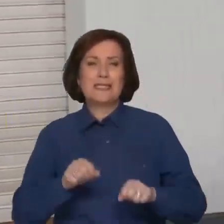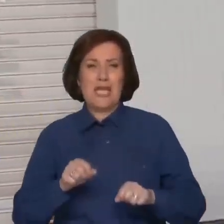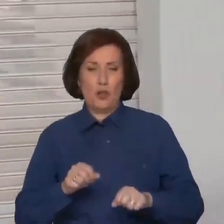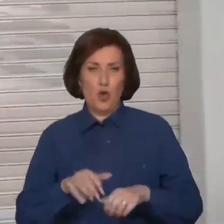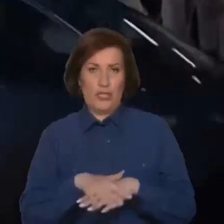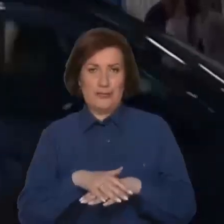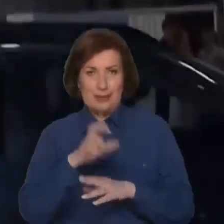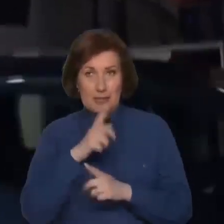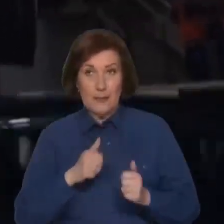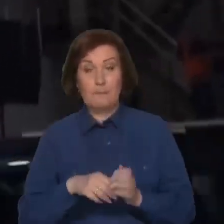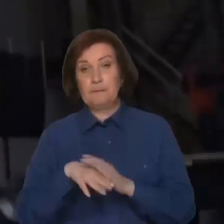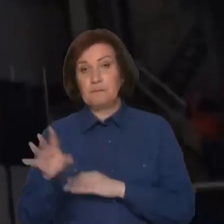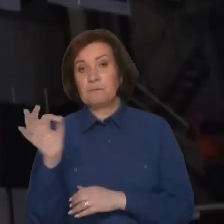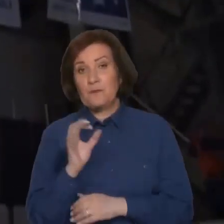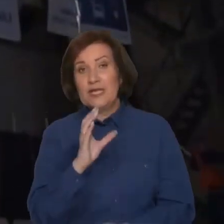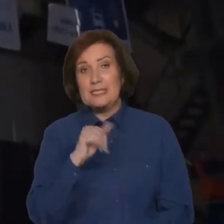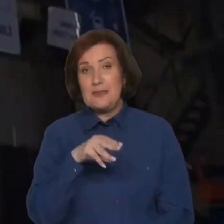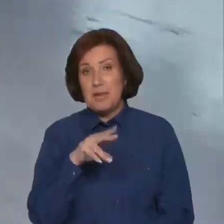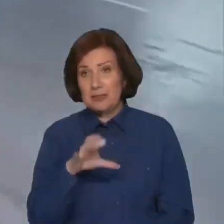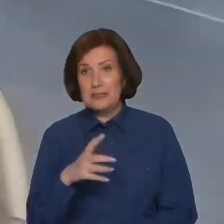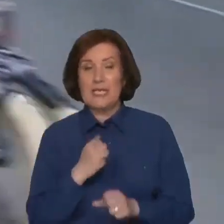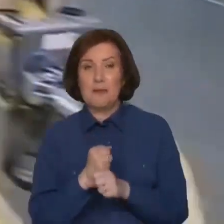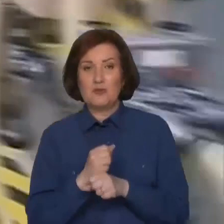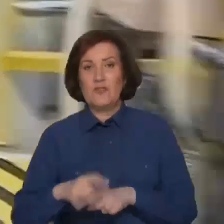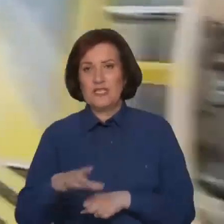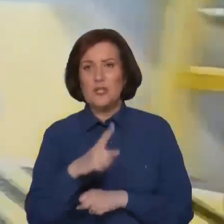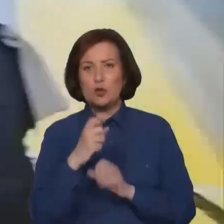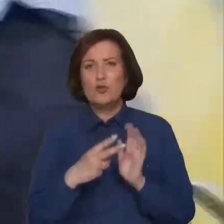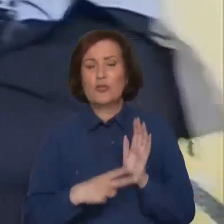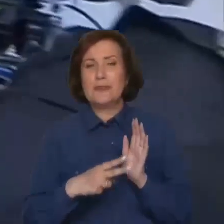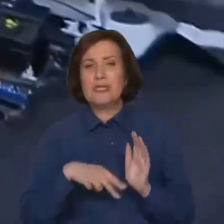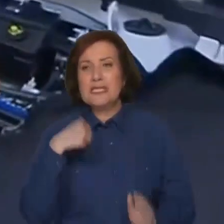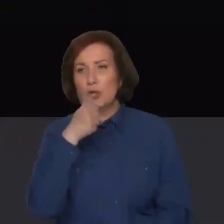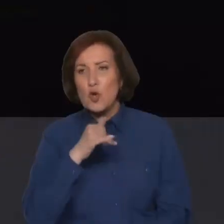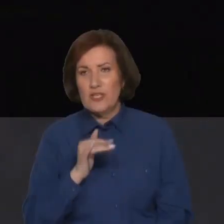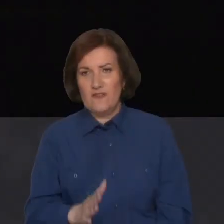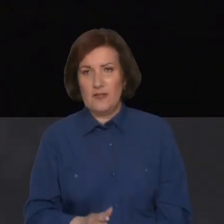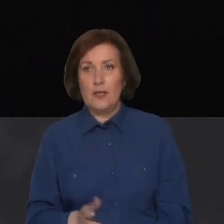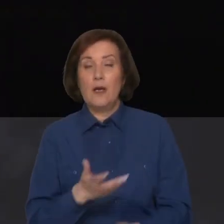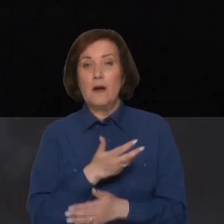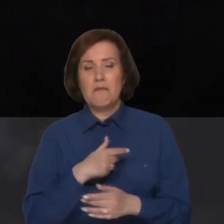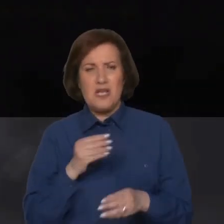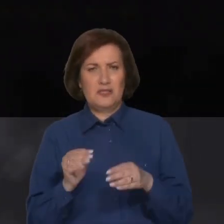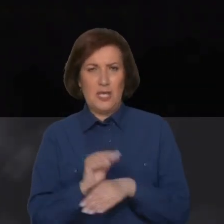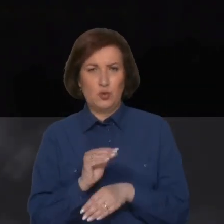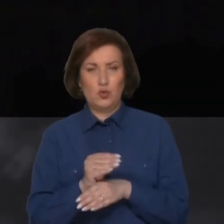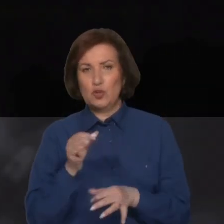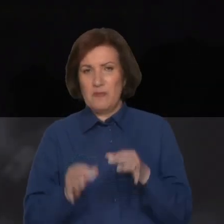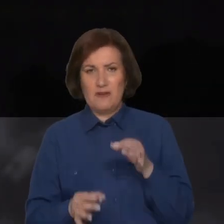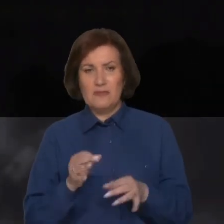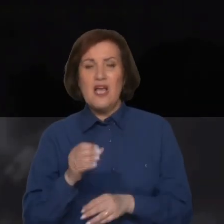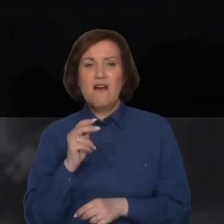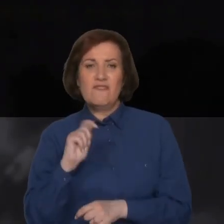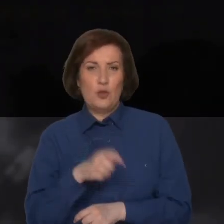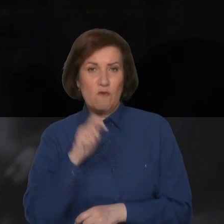з Росії і німецький концерн Siemens, який працював на цих територіях 170 років. Ми засуджуємо війну в Україні